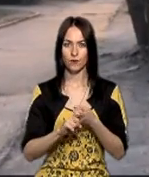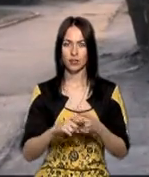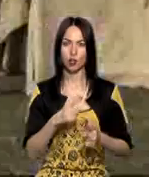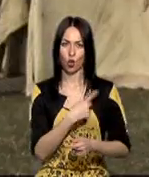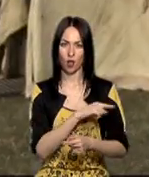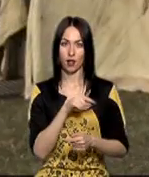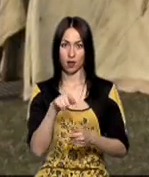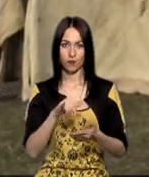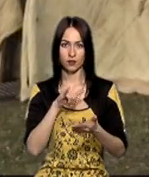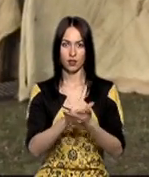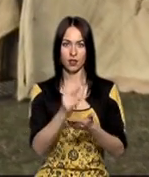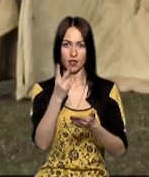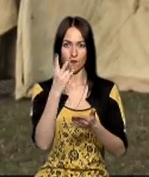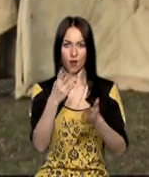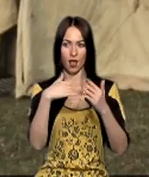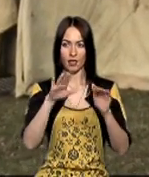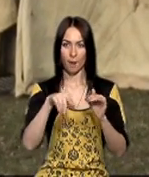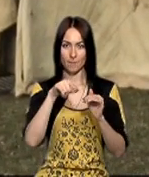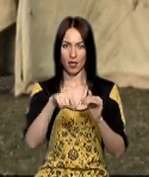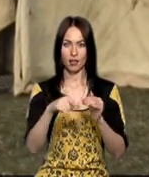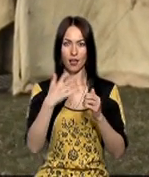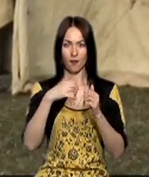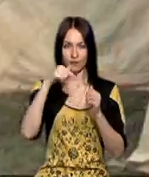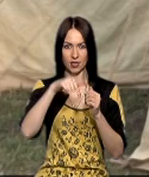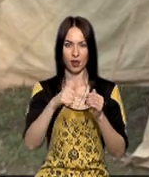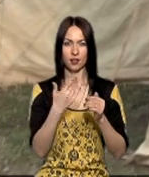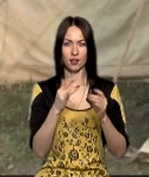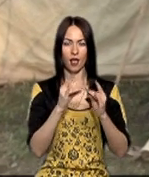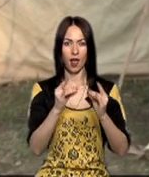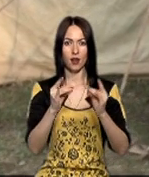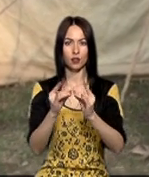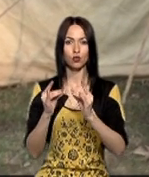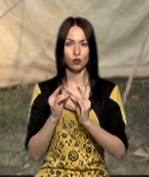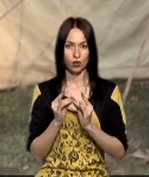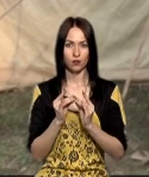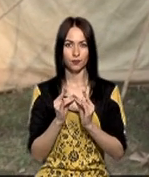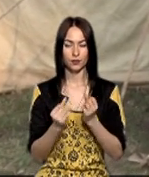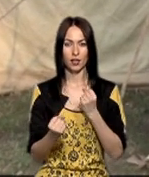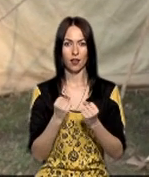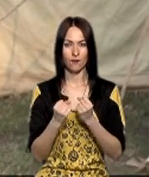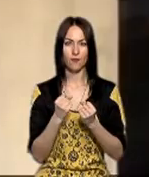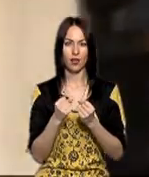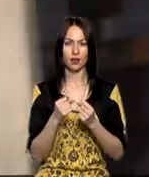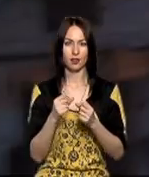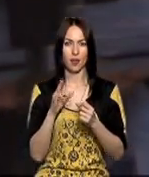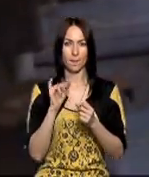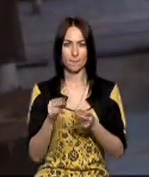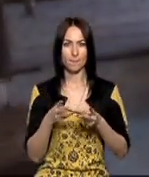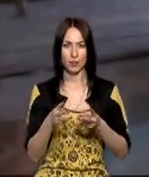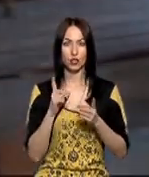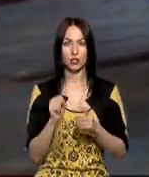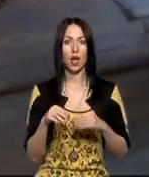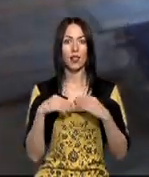лікарні. Тут встановили 2 намети, усередині кілька розкладних ліжок, твердопаливна піч. За